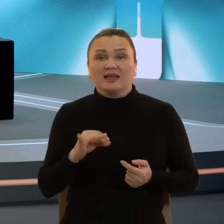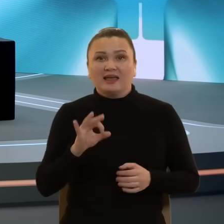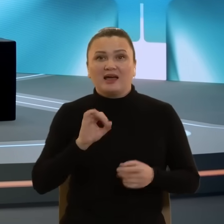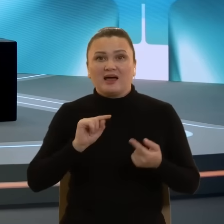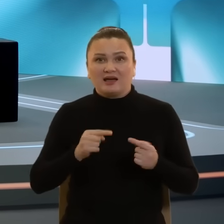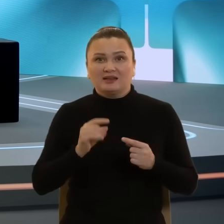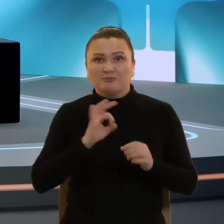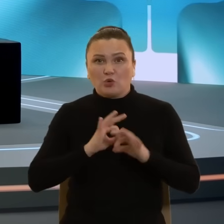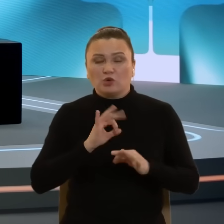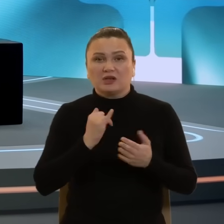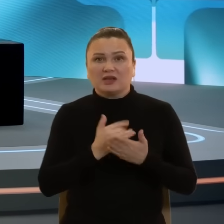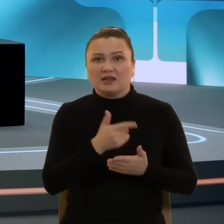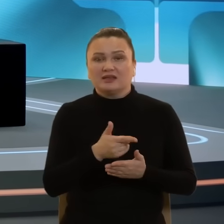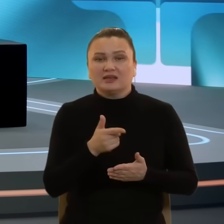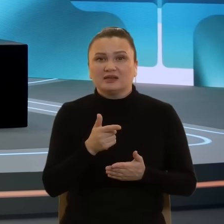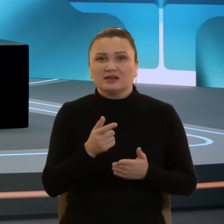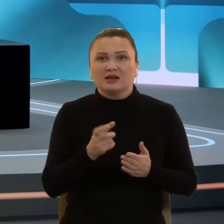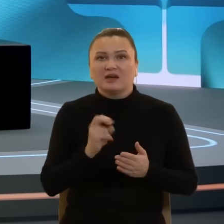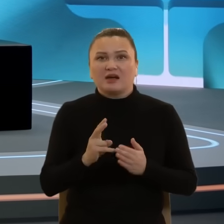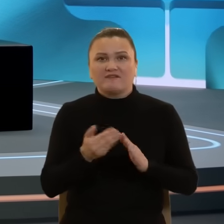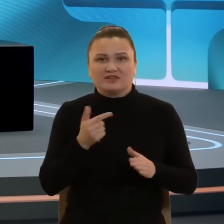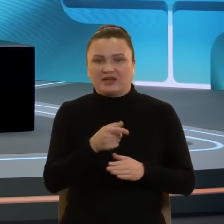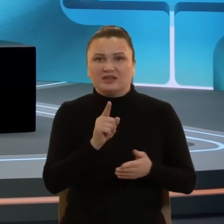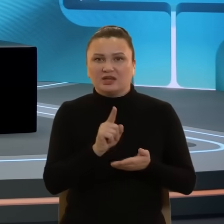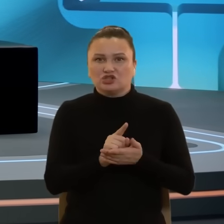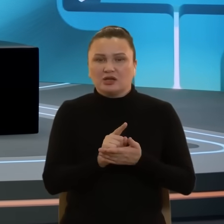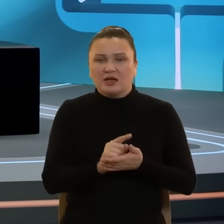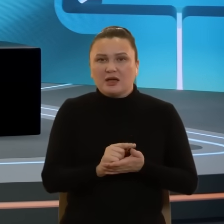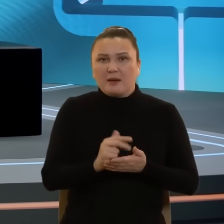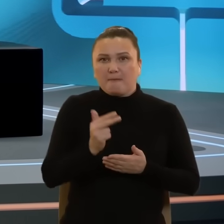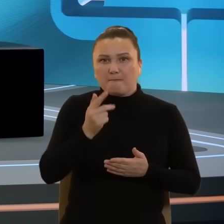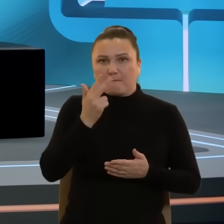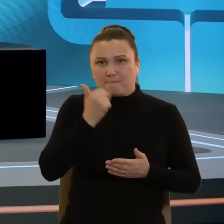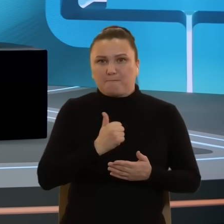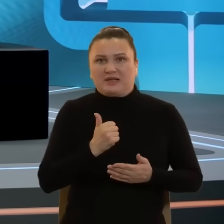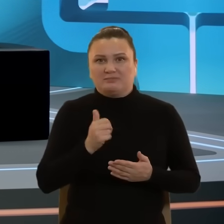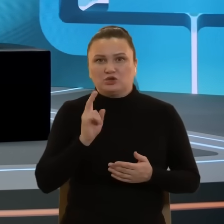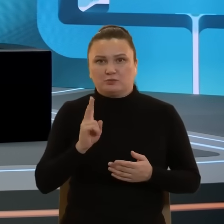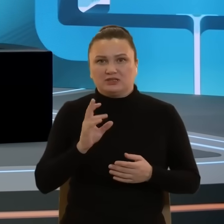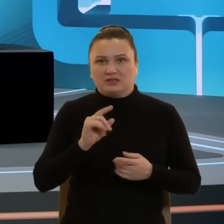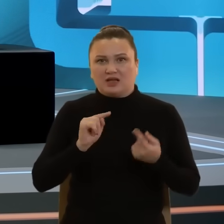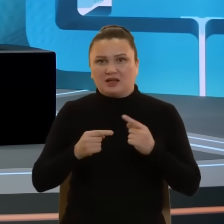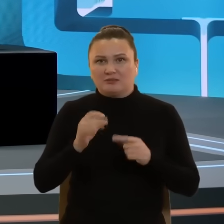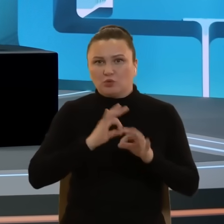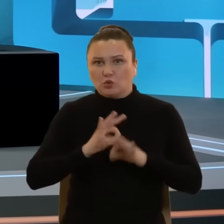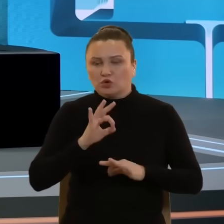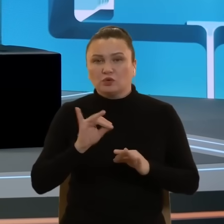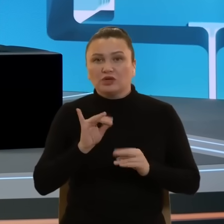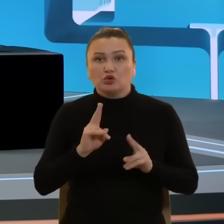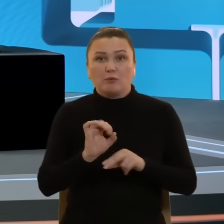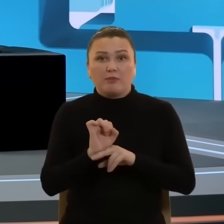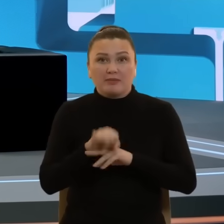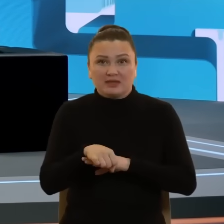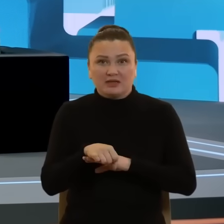данном случае для них является своеобразным вызовом. Они должны приспособиться к его воздействию. И тот, кто